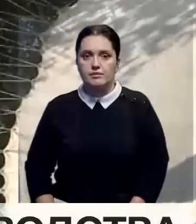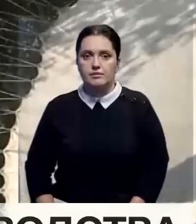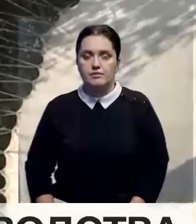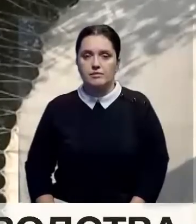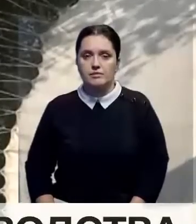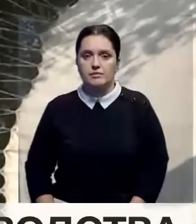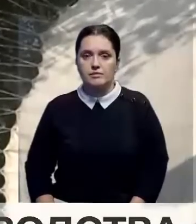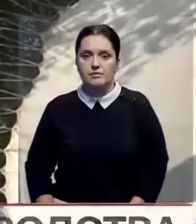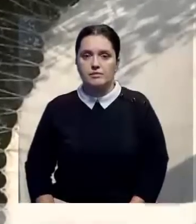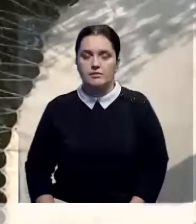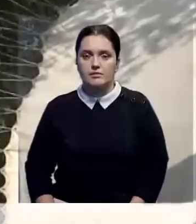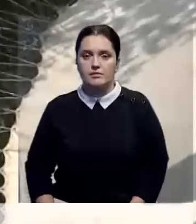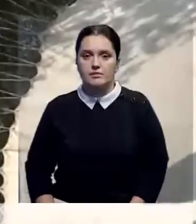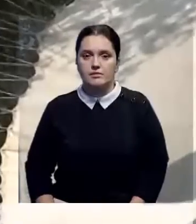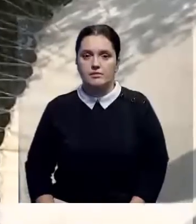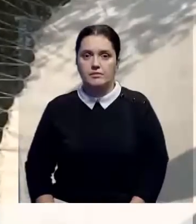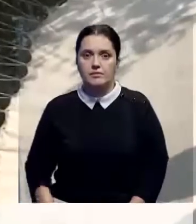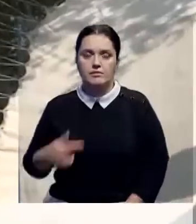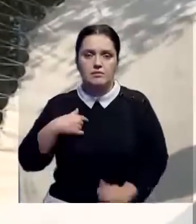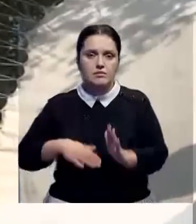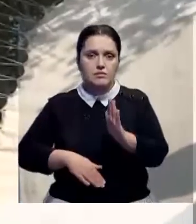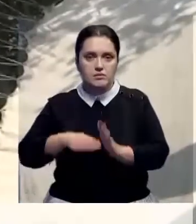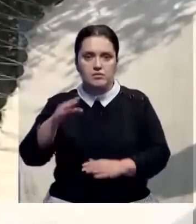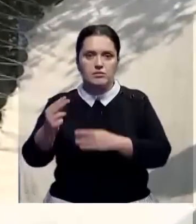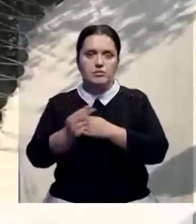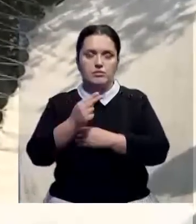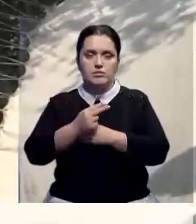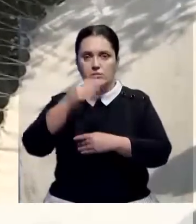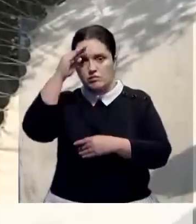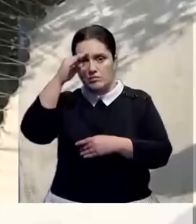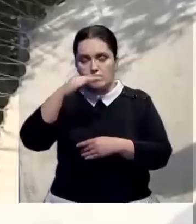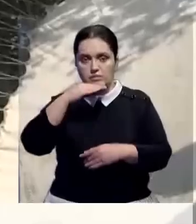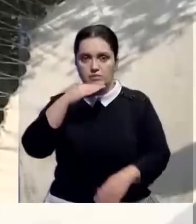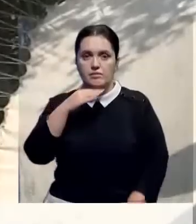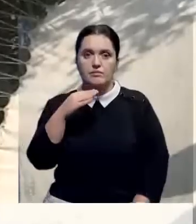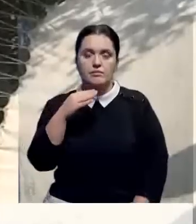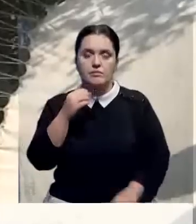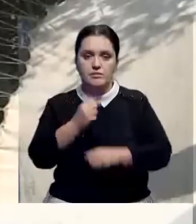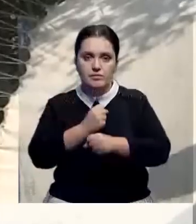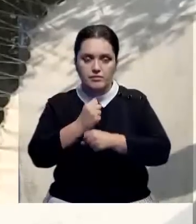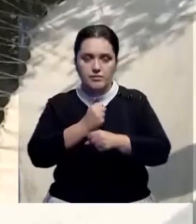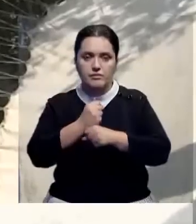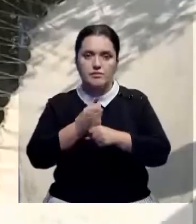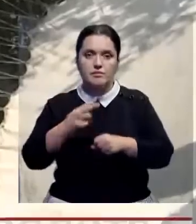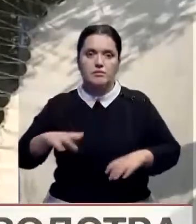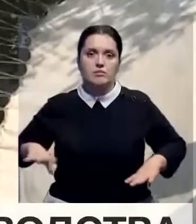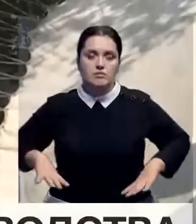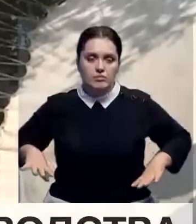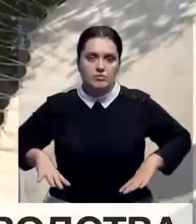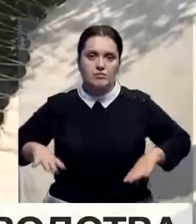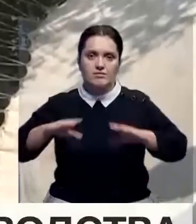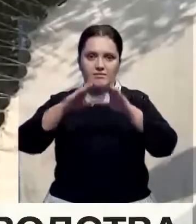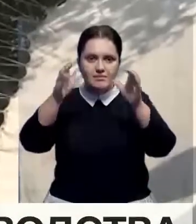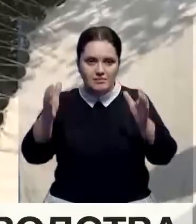Работать с кожей меня учил отец, можно сказать, с детства. Он всегда говорил, что это наше семейное дело. Изготавливаем снаряжение для лошадей. Если